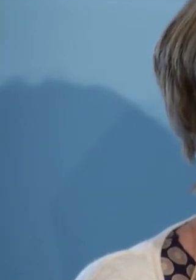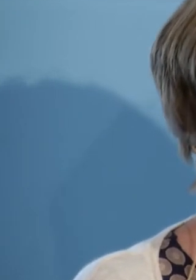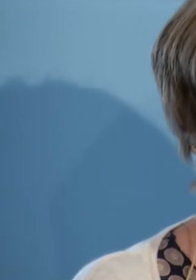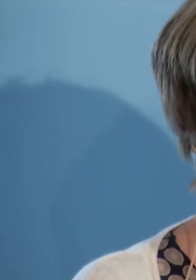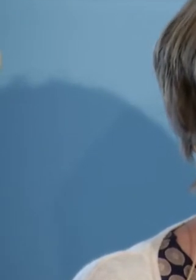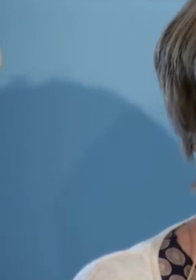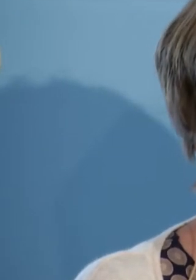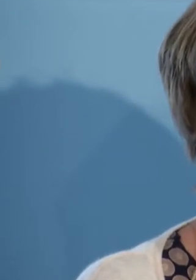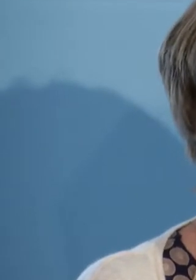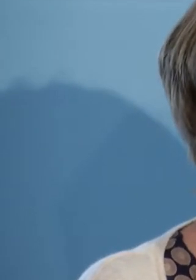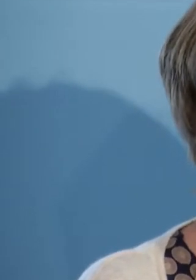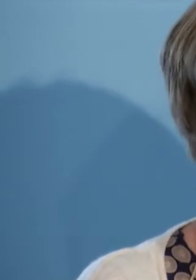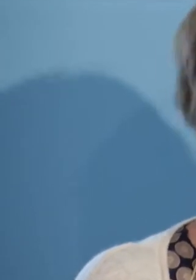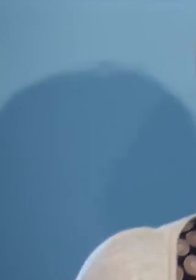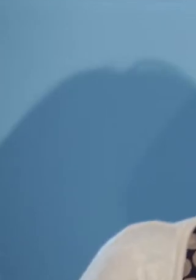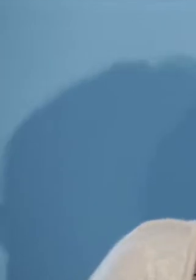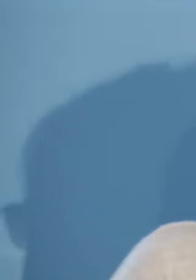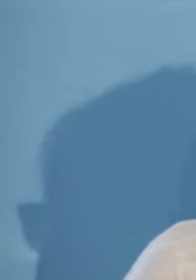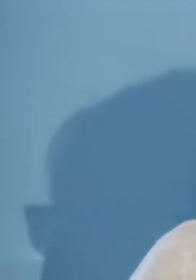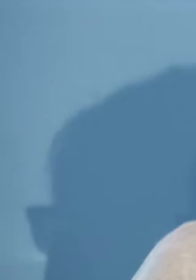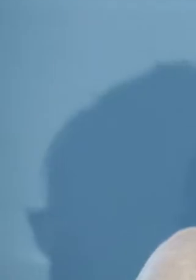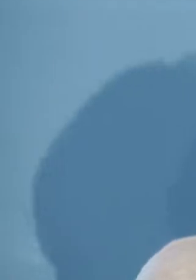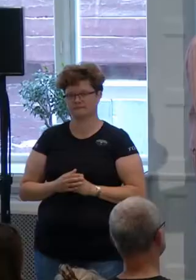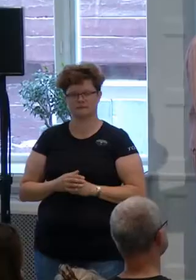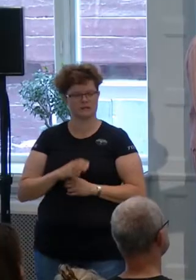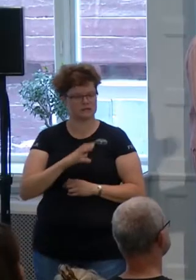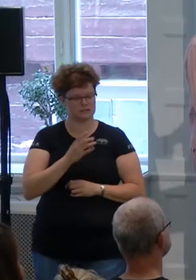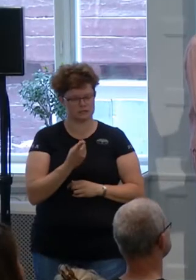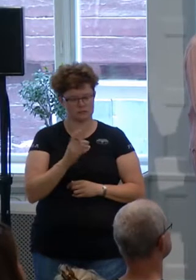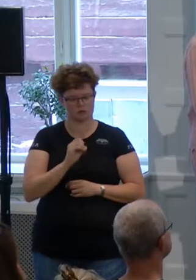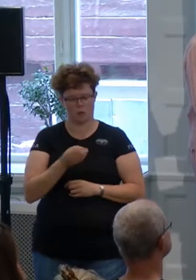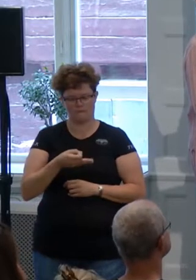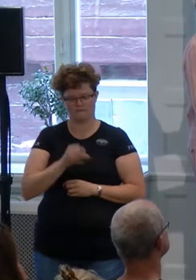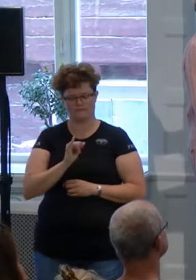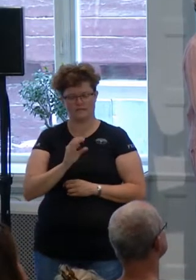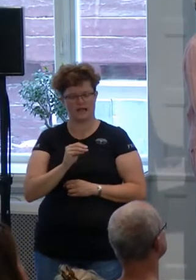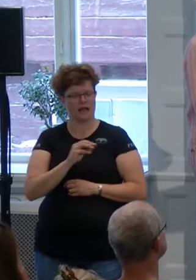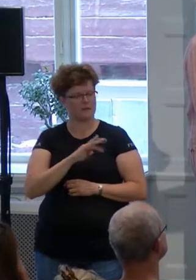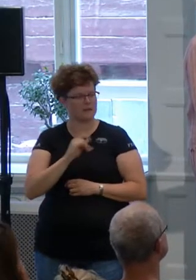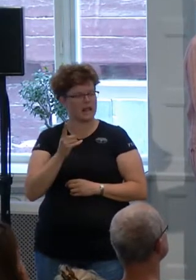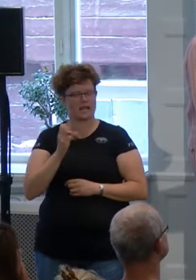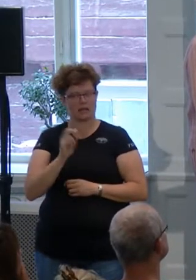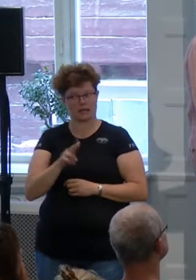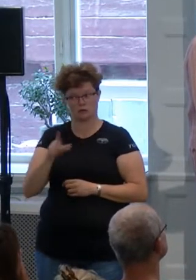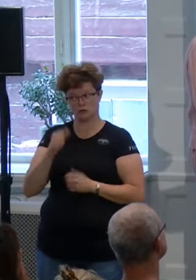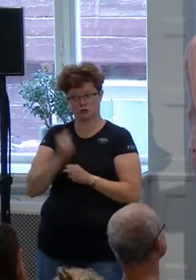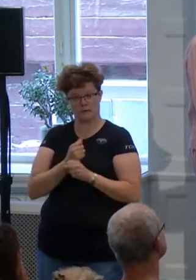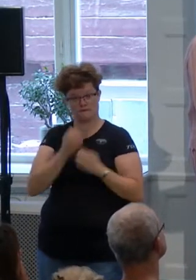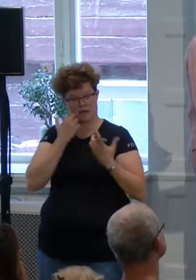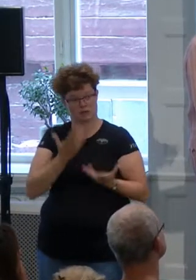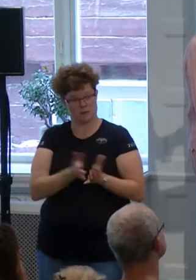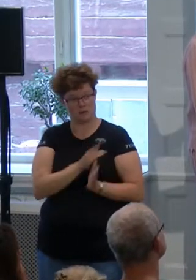det kan absolut bli bättre. Ja. Sofia Melgren, du arbetar ju dagligen med de här frågorna.